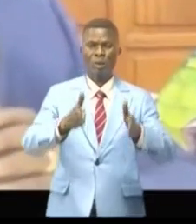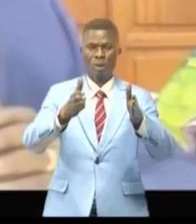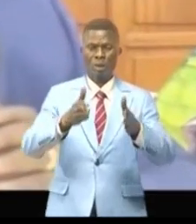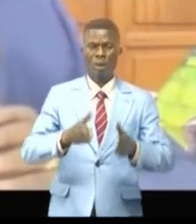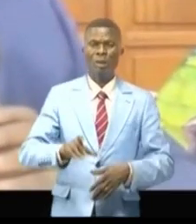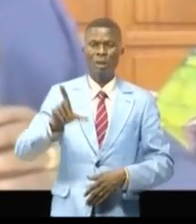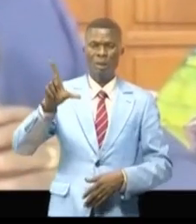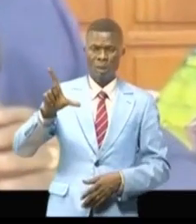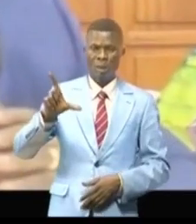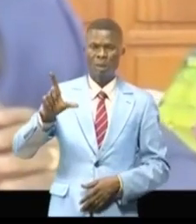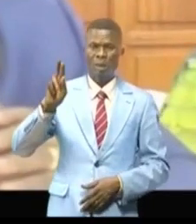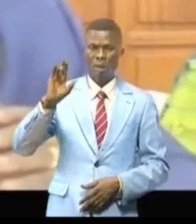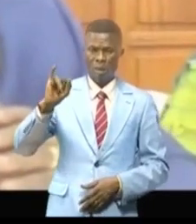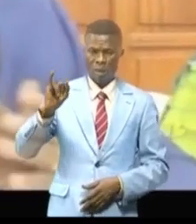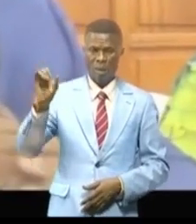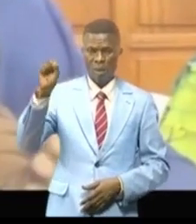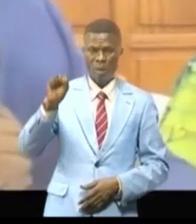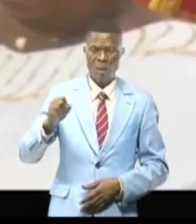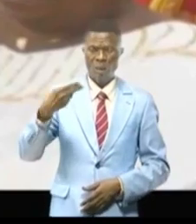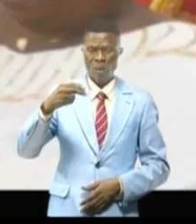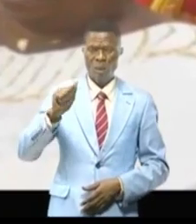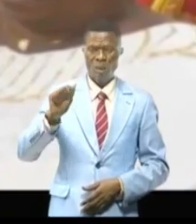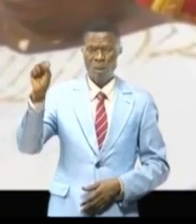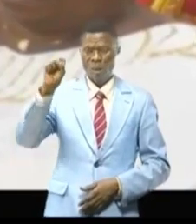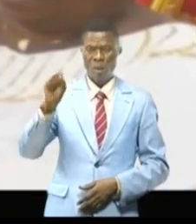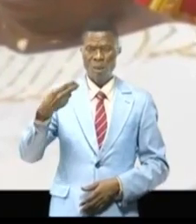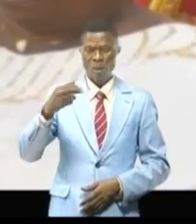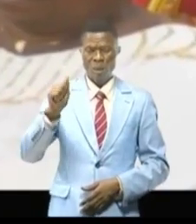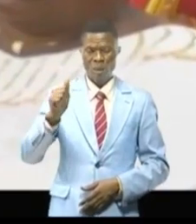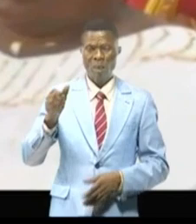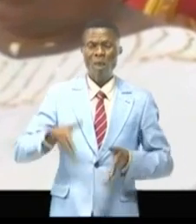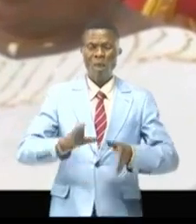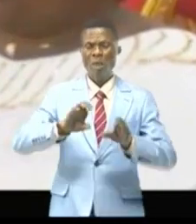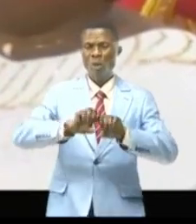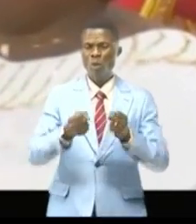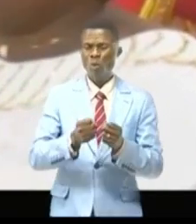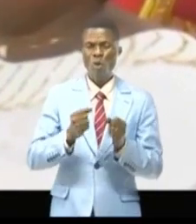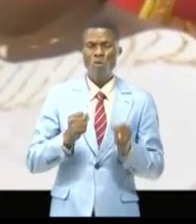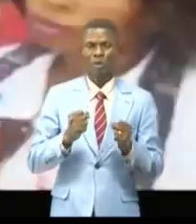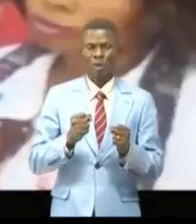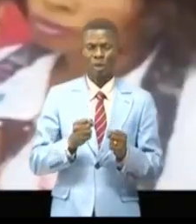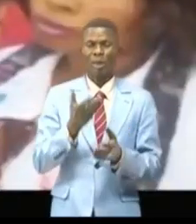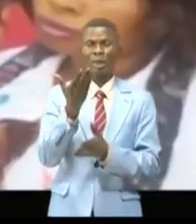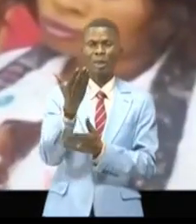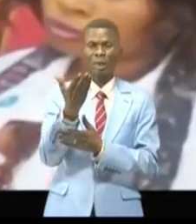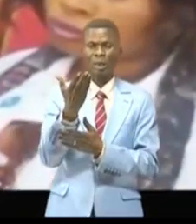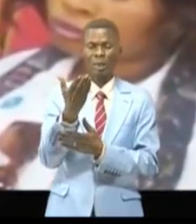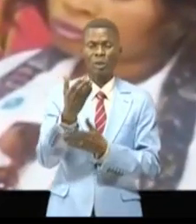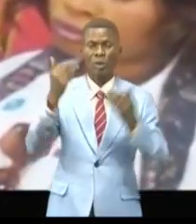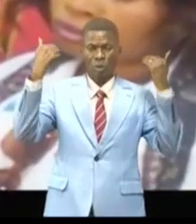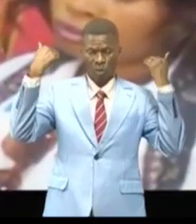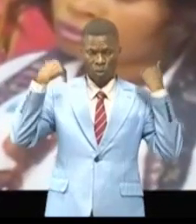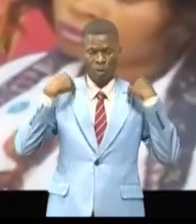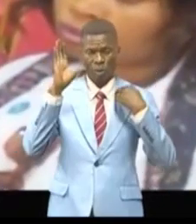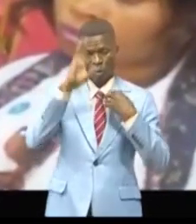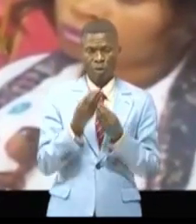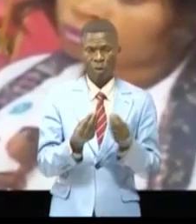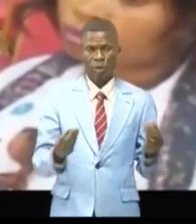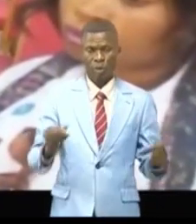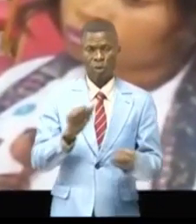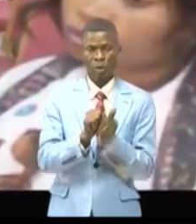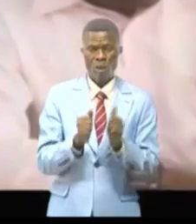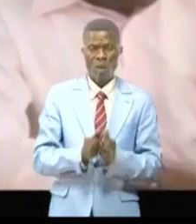Ishasha, dont la chaussée est en état de détérioration grave. Un moratoire de 20 jours est accordé à la hiérarchie pour trouver solution à